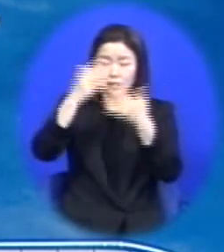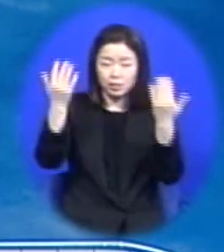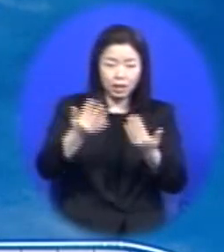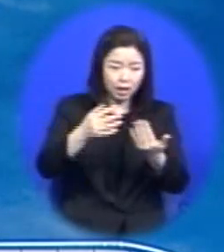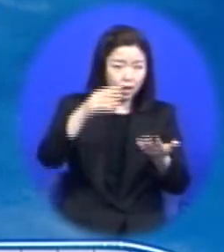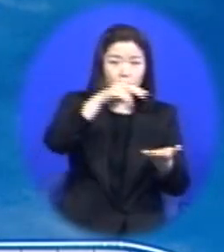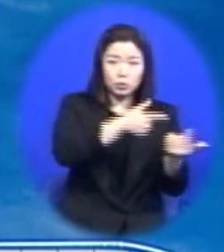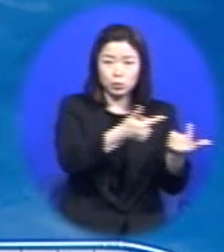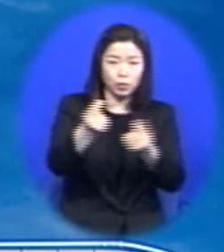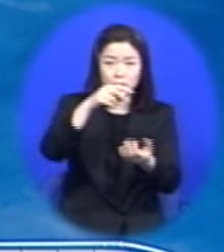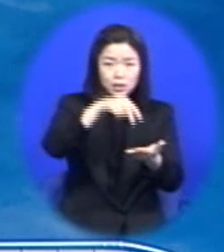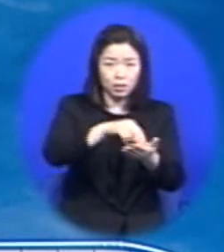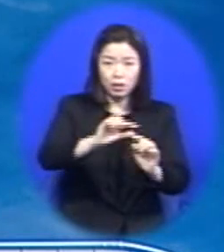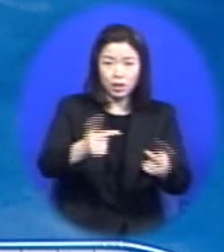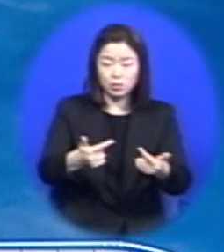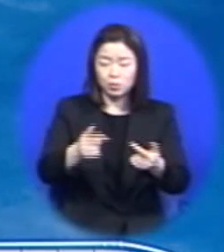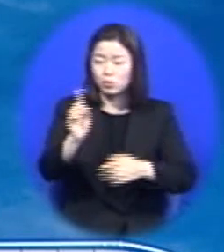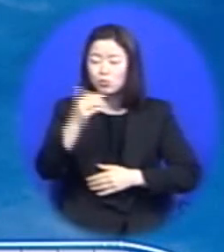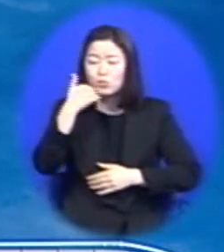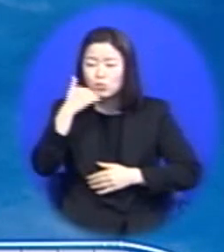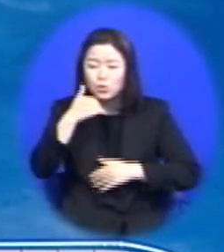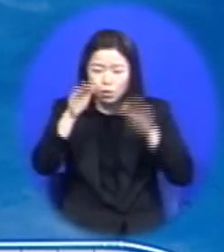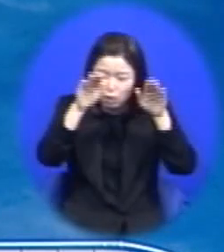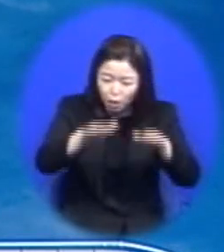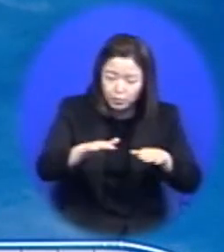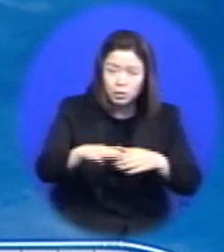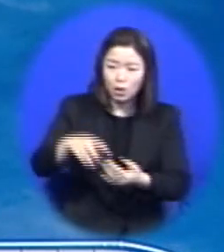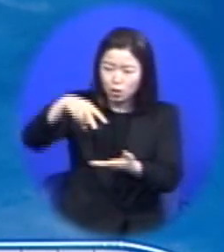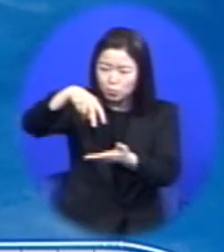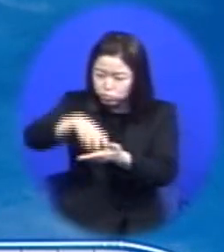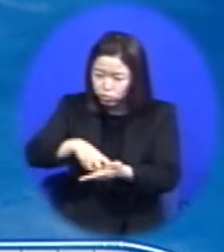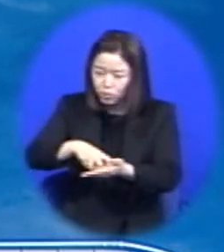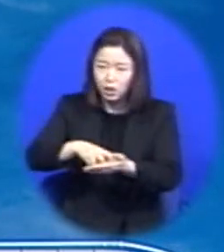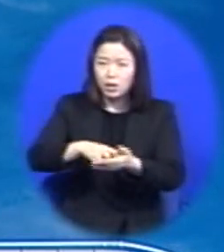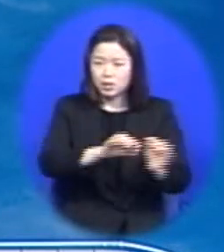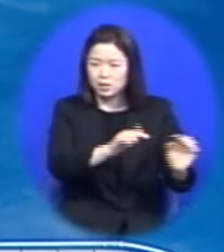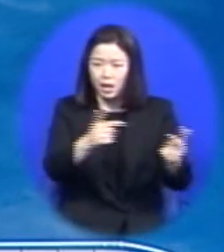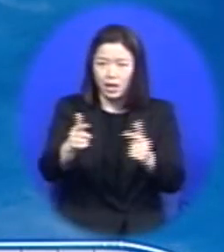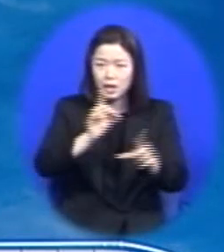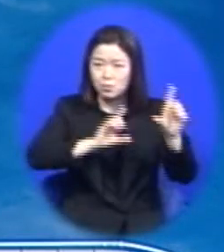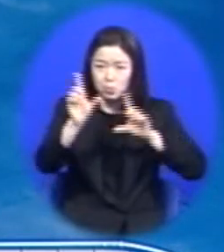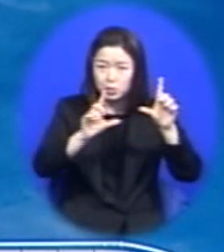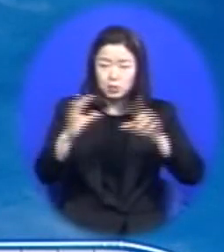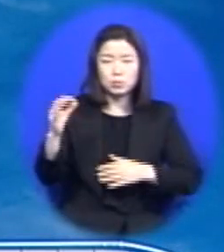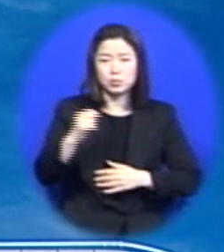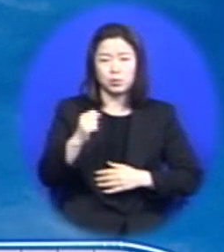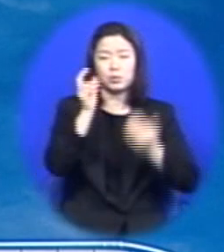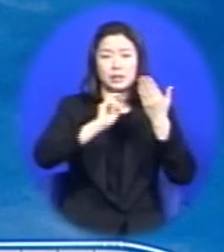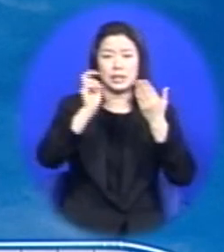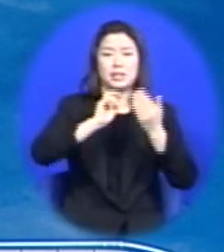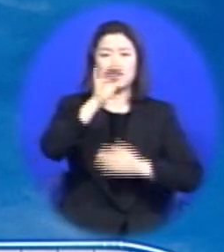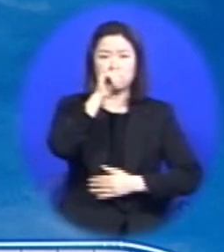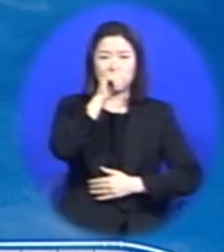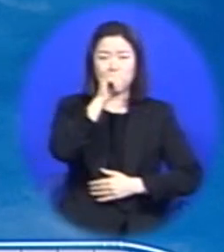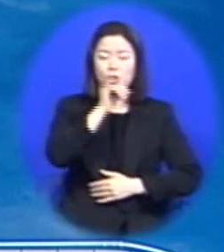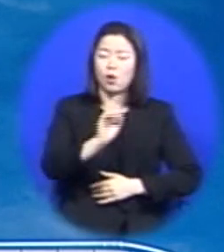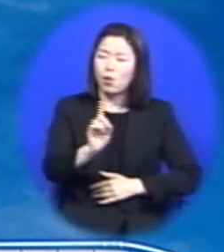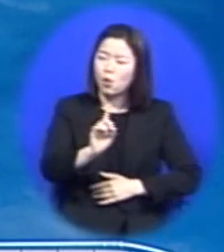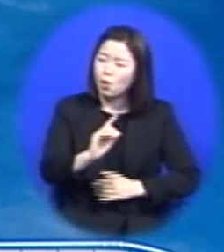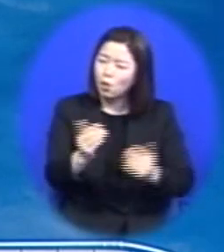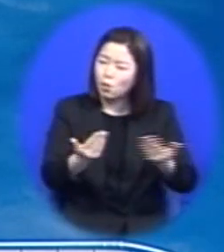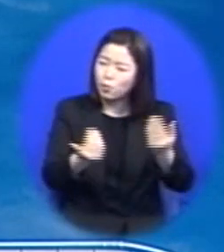아니에요. 누구는 엎드려서 무릎을 꿇고 찬양하고 도대체 이게 어떻게 된 일인가? 찬양하는